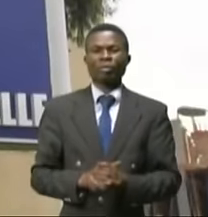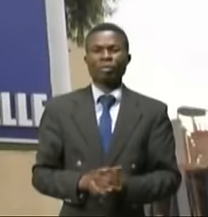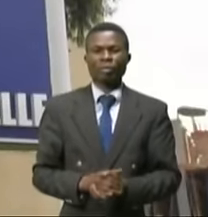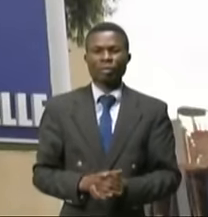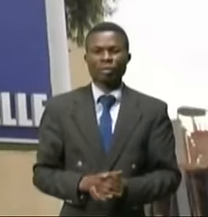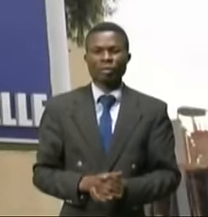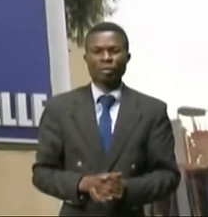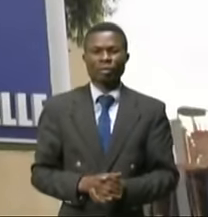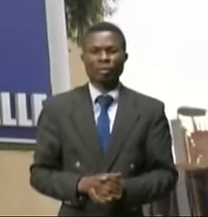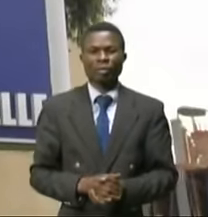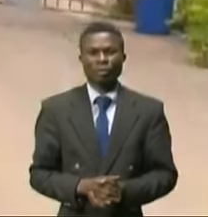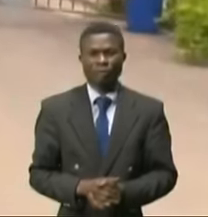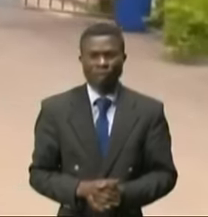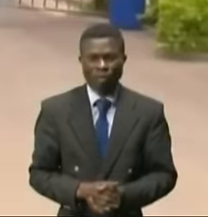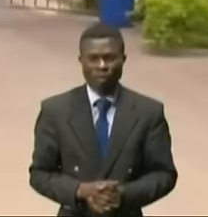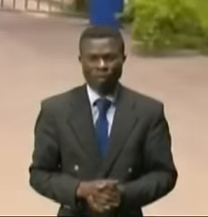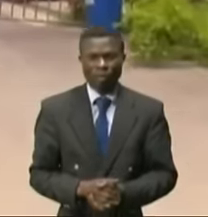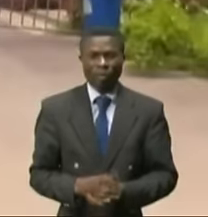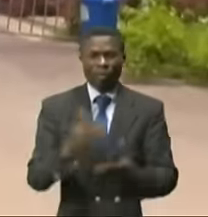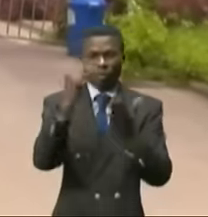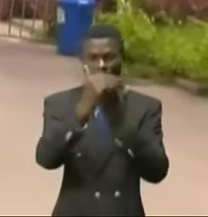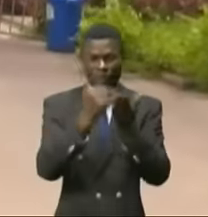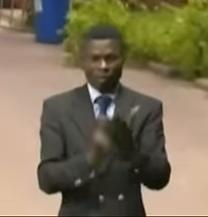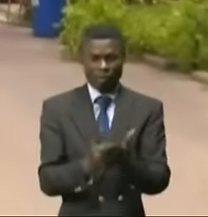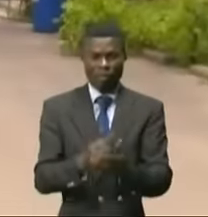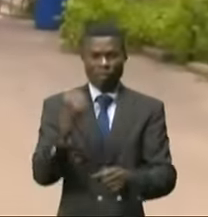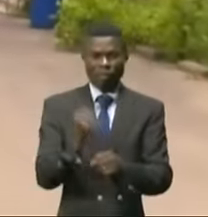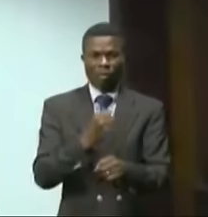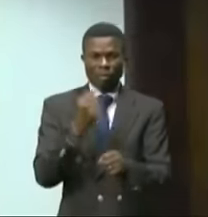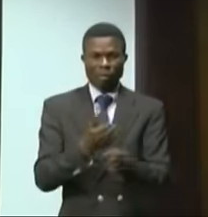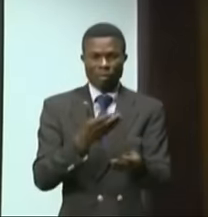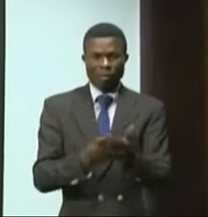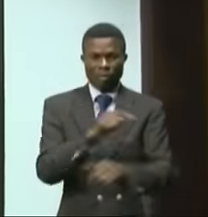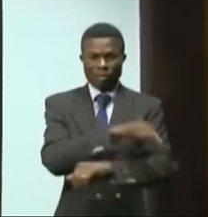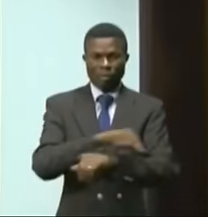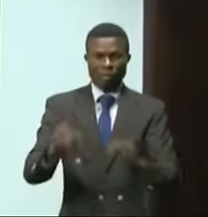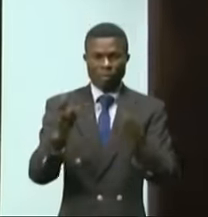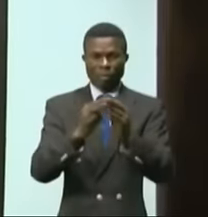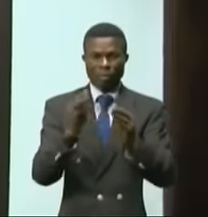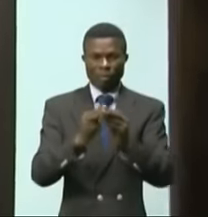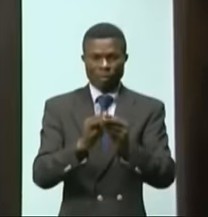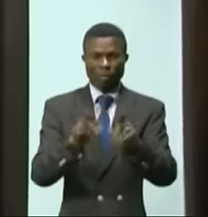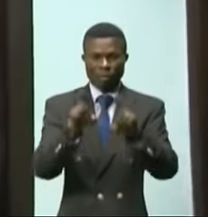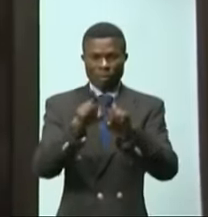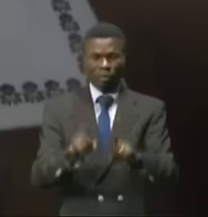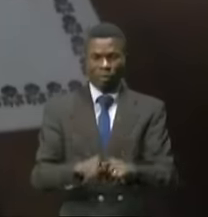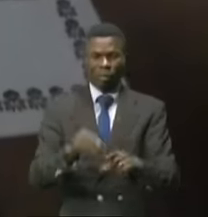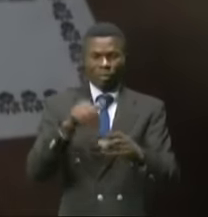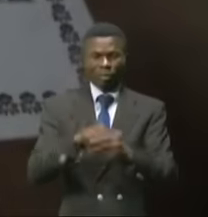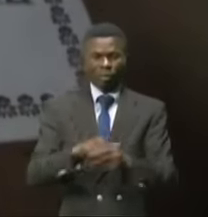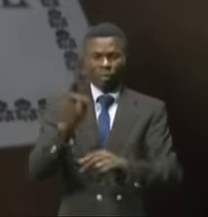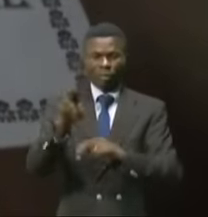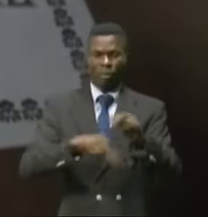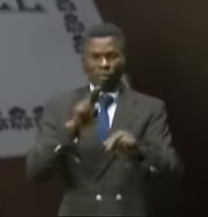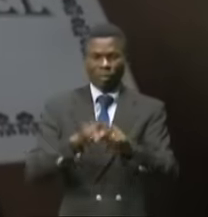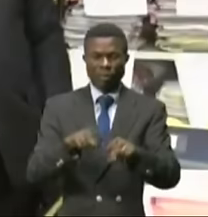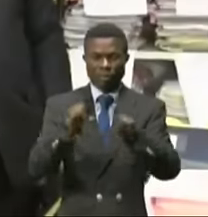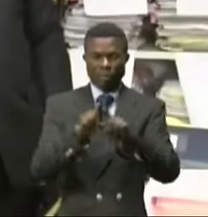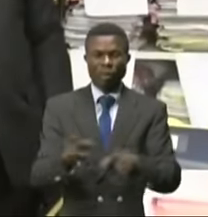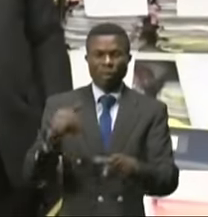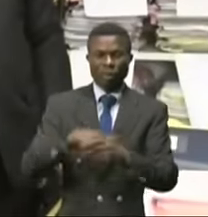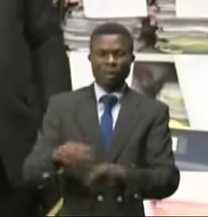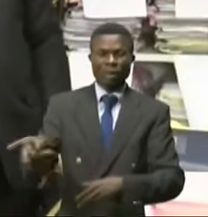Élaborer les règlements intérieurs figure dans la mission assignée au bureau des assemblées aussi bien au niveau national que